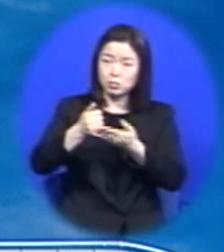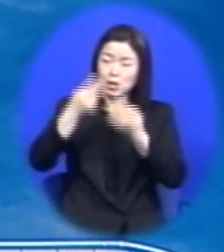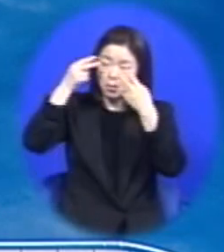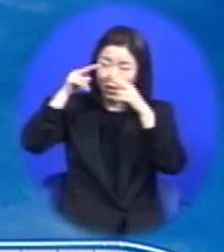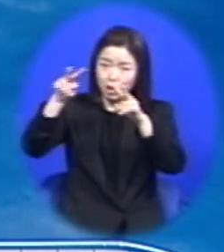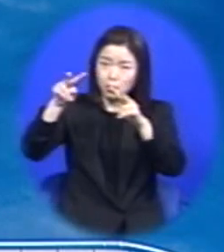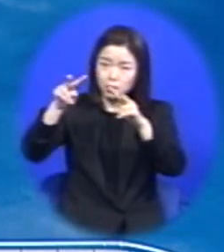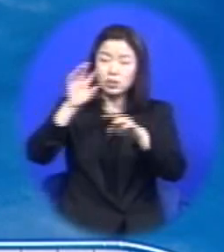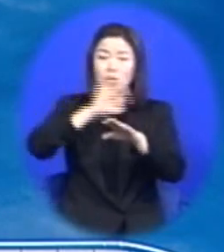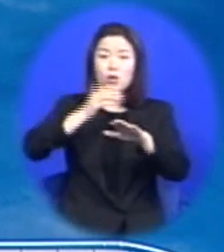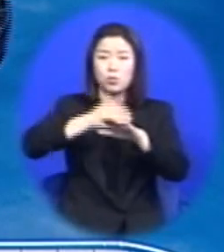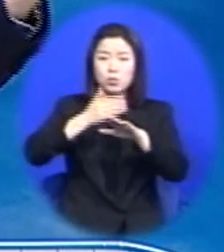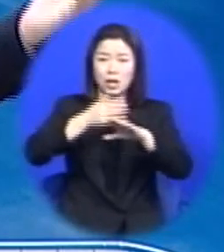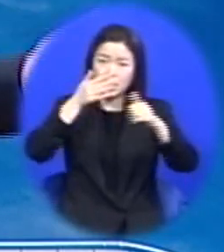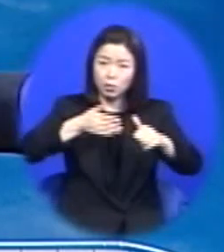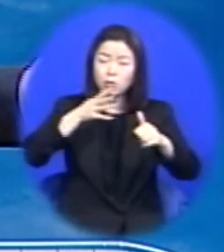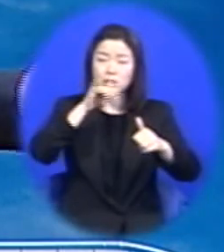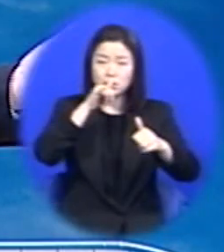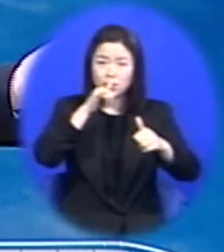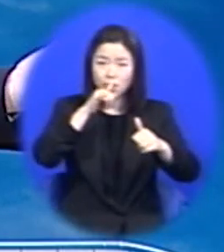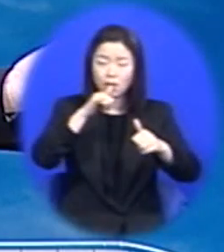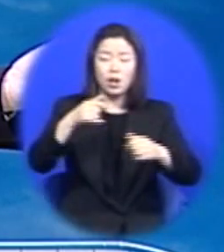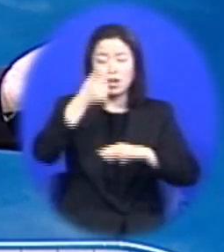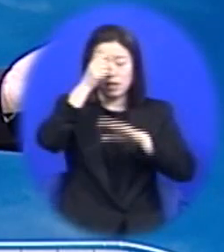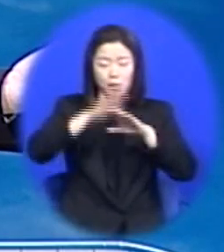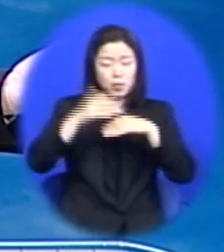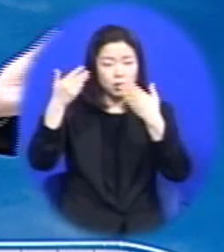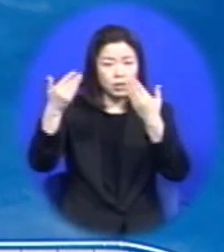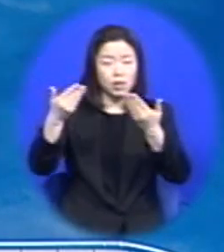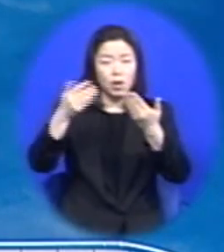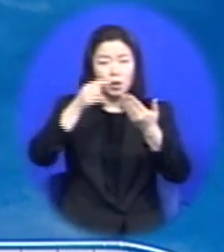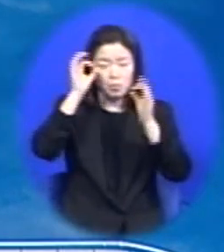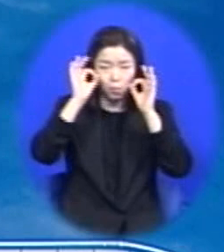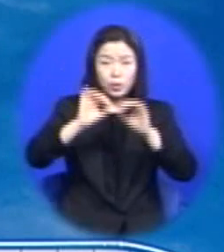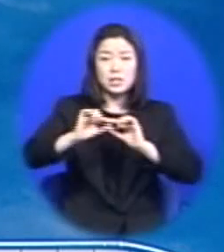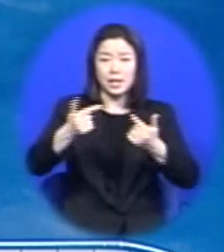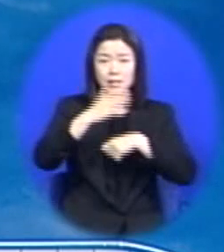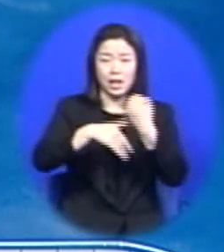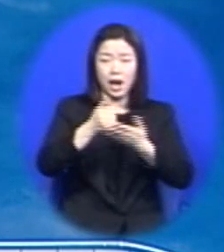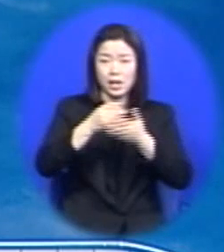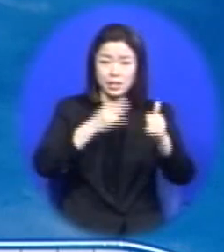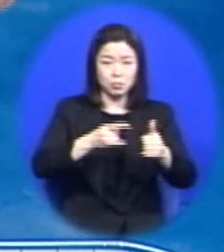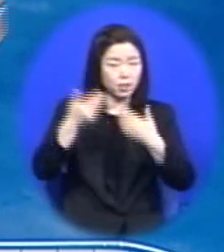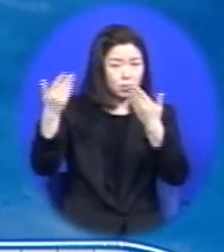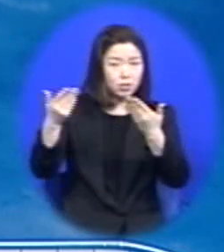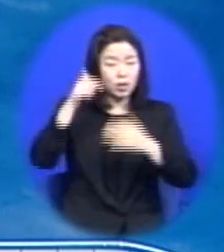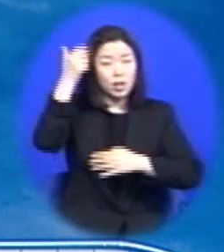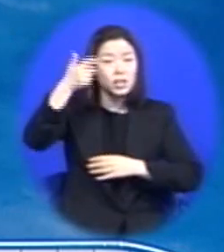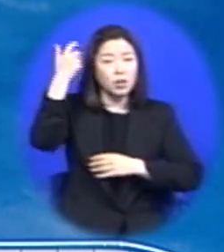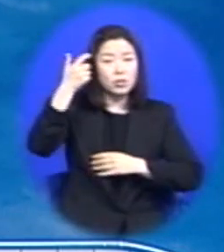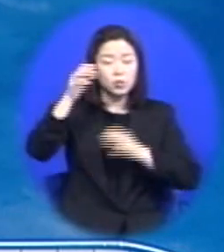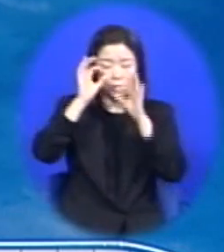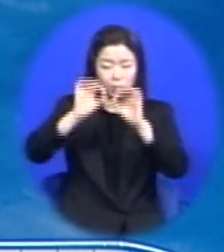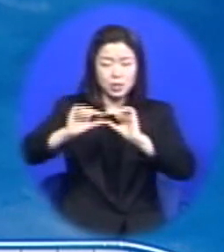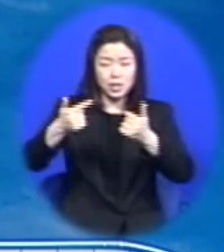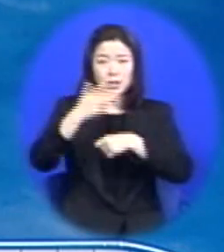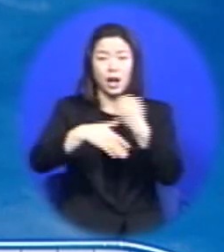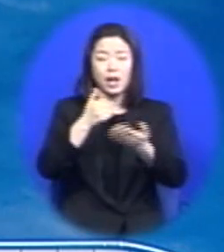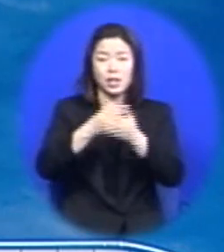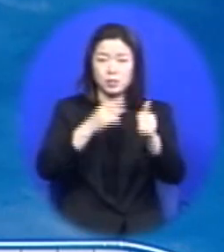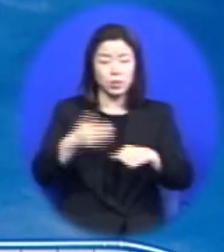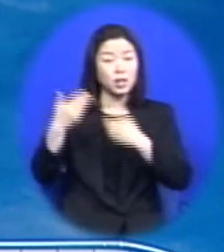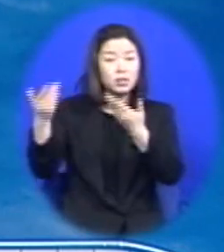권해드렸잖아요. 예배는 보이지 않으시는 하나님께 드려요. 영으로 영이신 하나님께 드립니다. 그래서